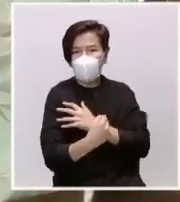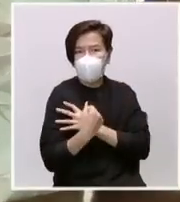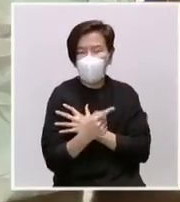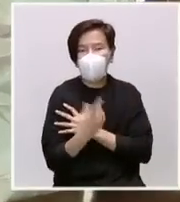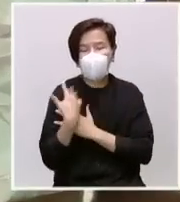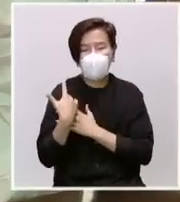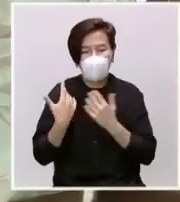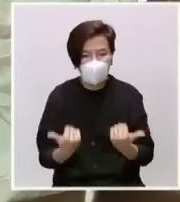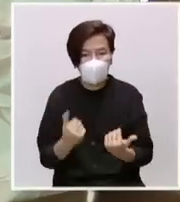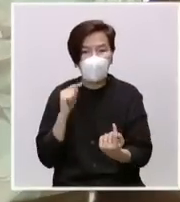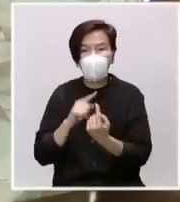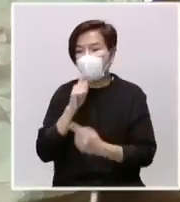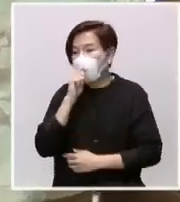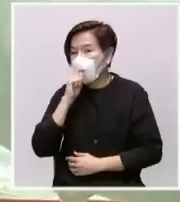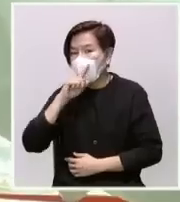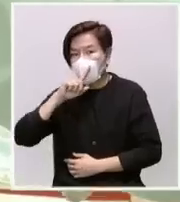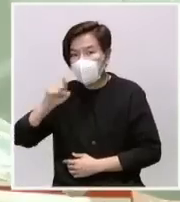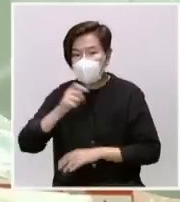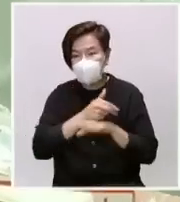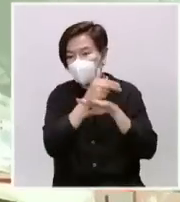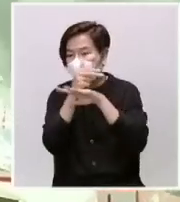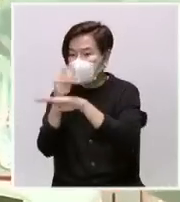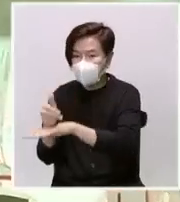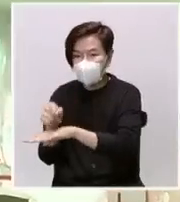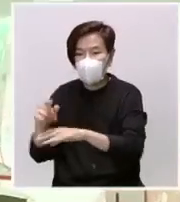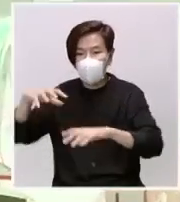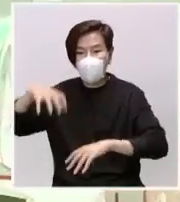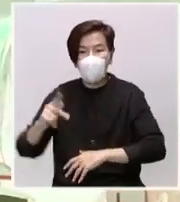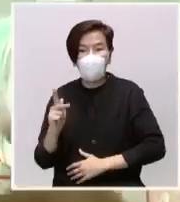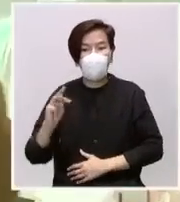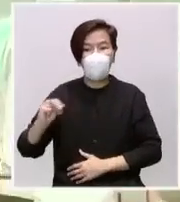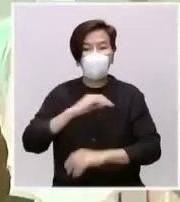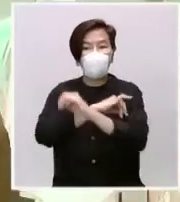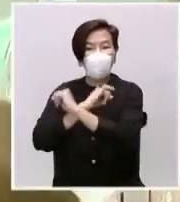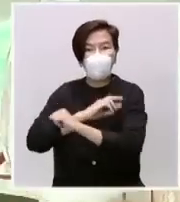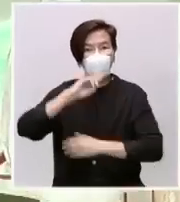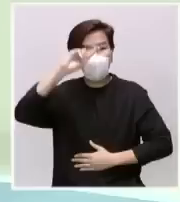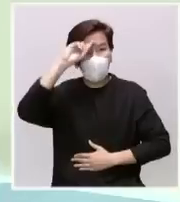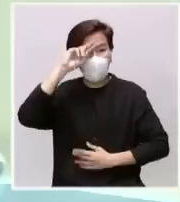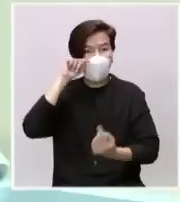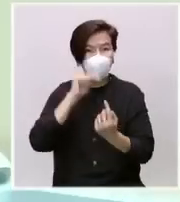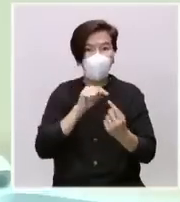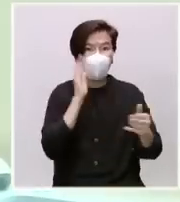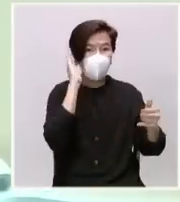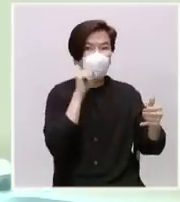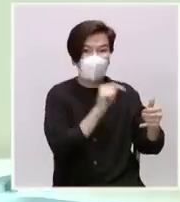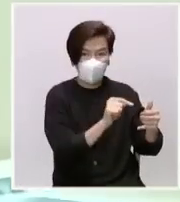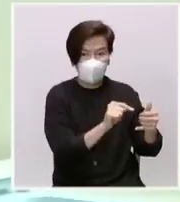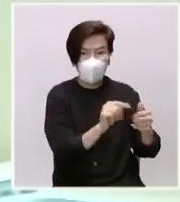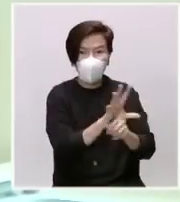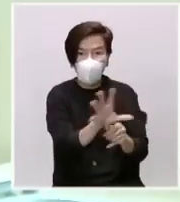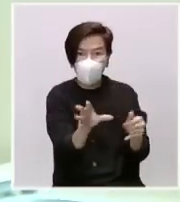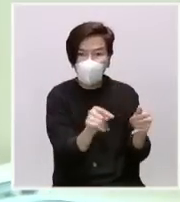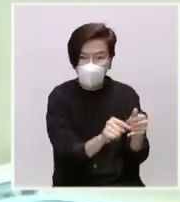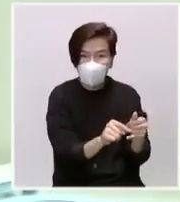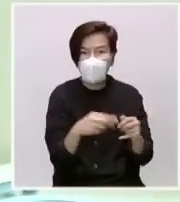เรารีบสอบถามไปยังกรมควบคุมโรคเลยนะครับถึงการพบสายพันธุ์เดลต้าพลัสในประเทศไทย1รายนั้นเบื้องต้นได้ข้อมูล